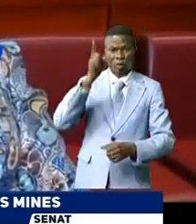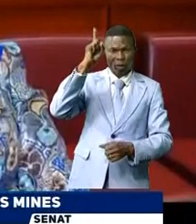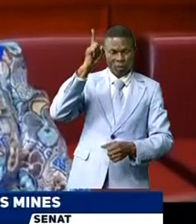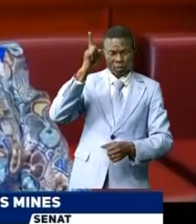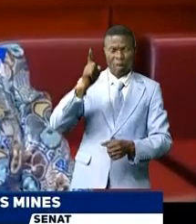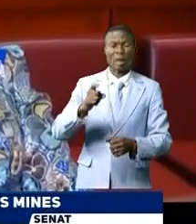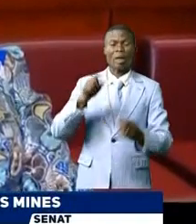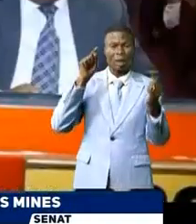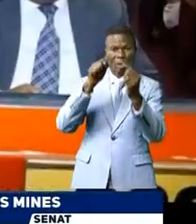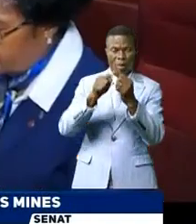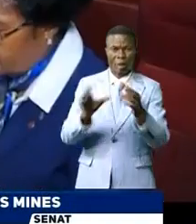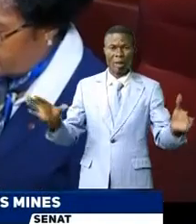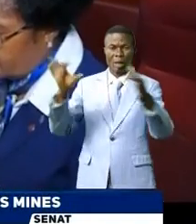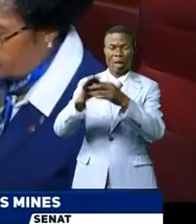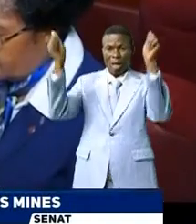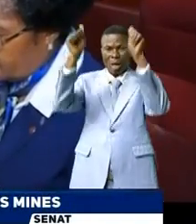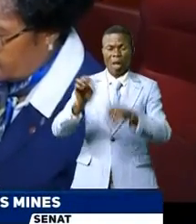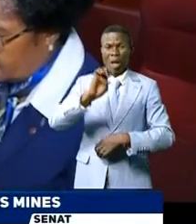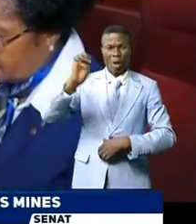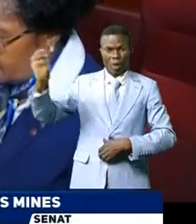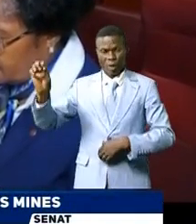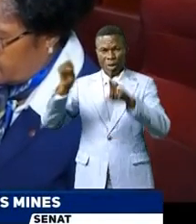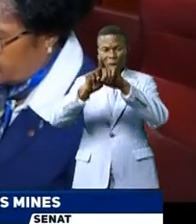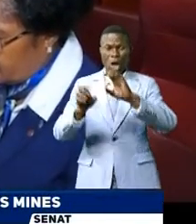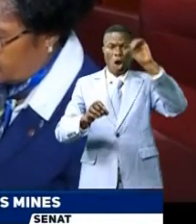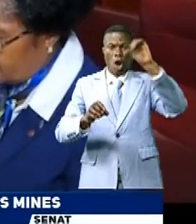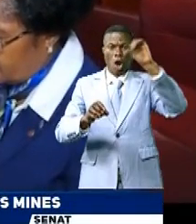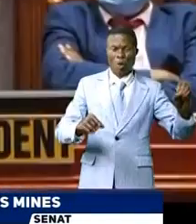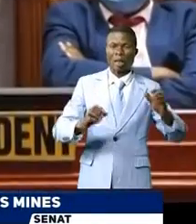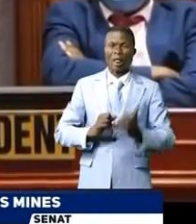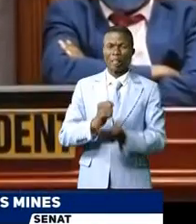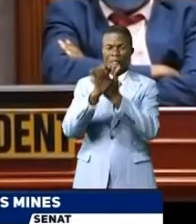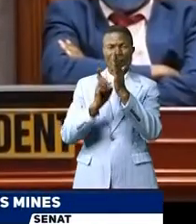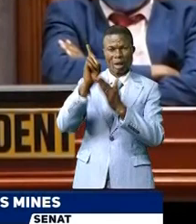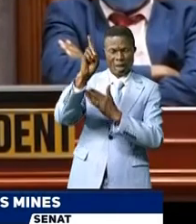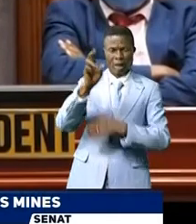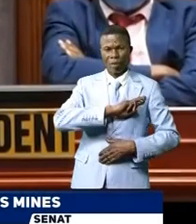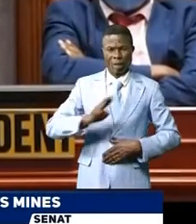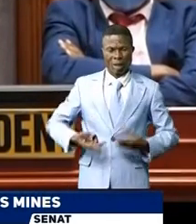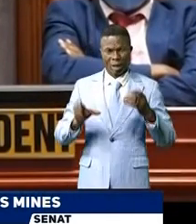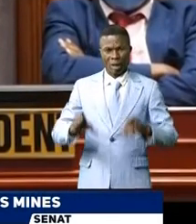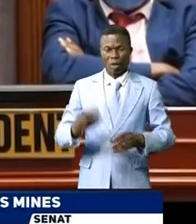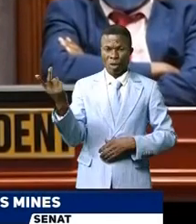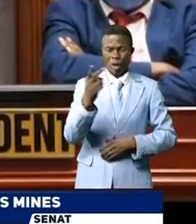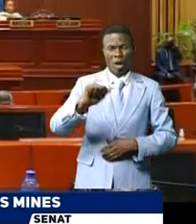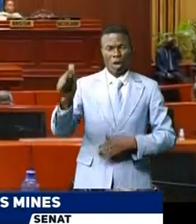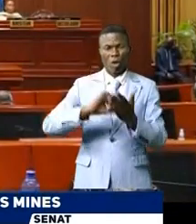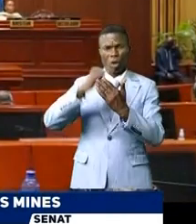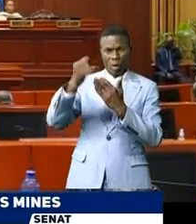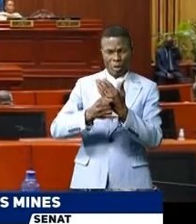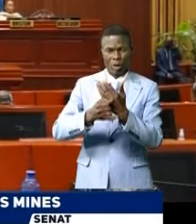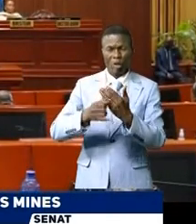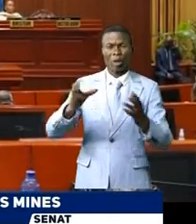pour objectif relier l'Afrique de l'Est et de l'Ouest afin de développement de la RDC, les deux autres visent